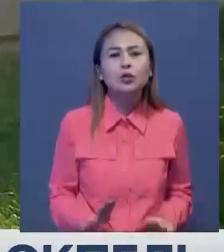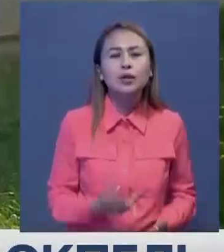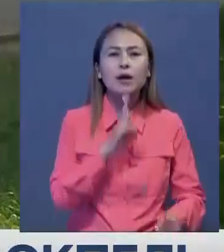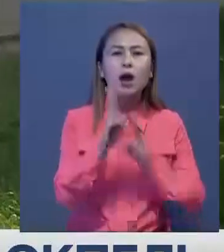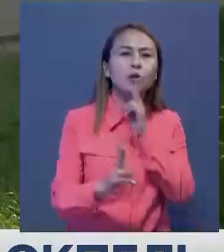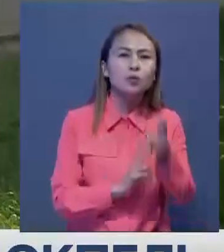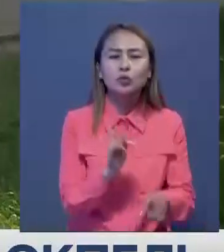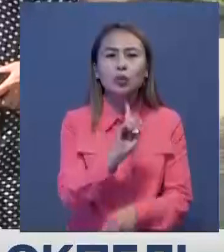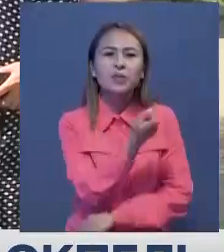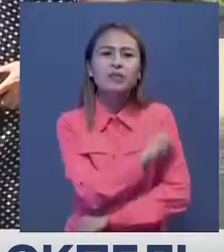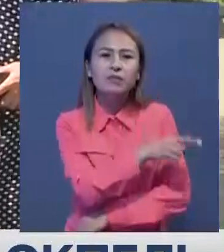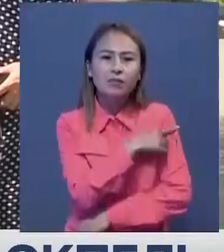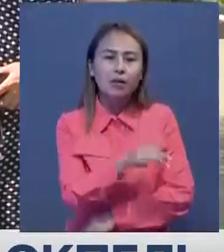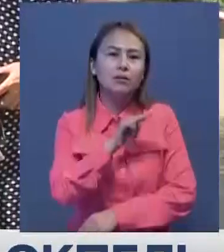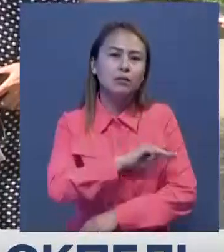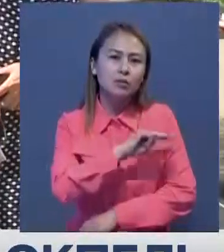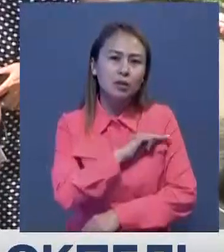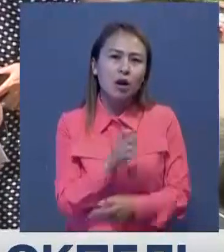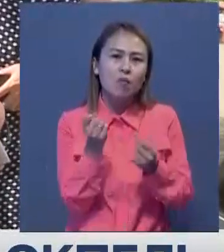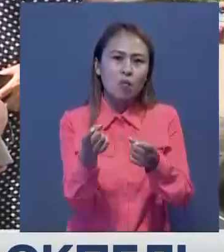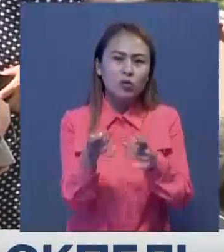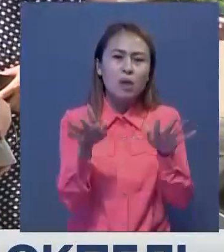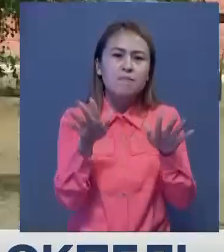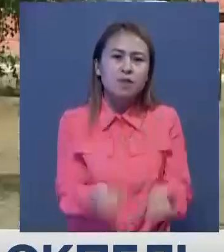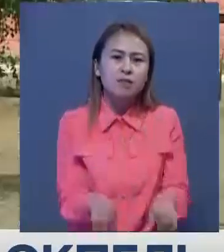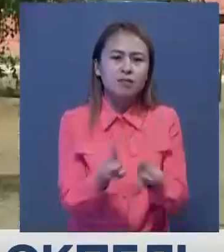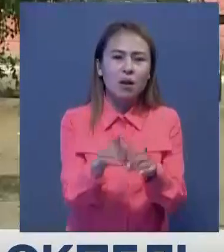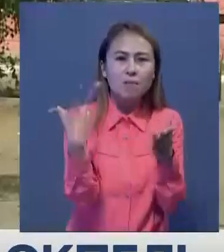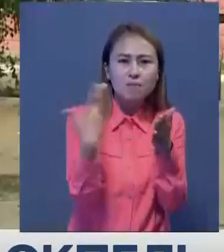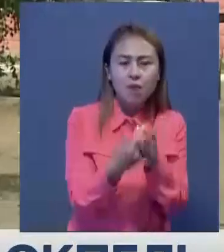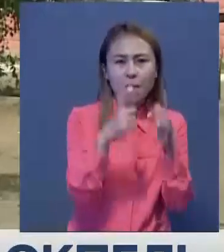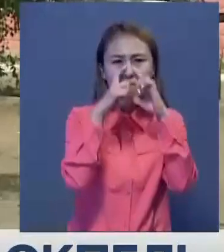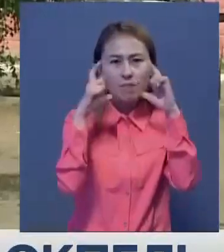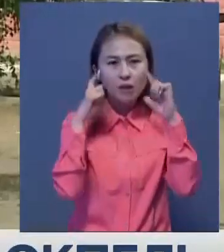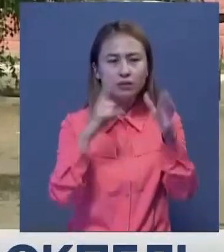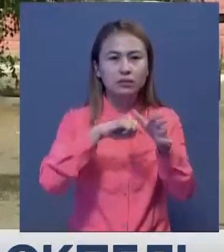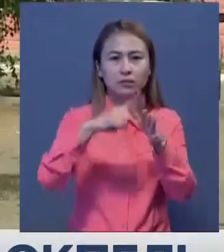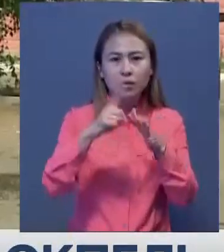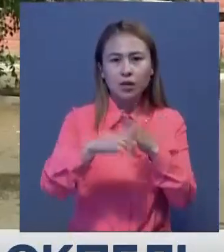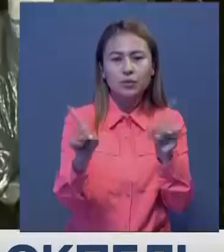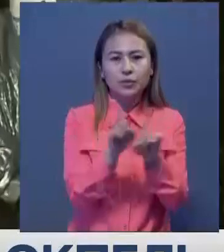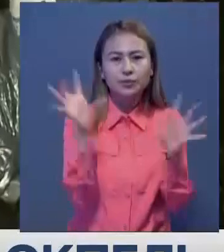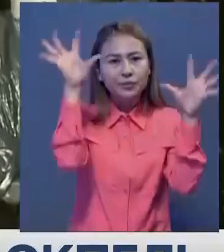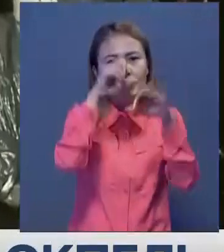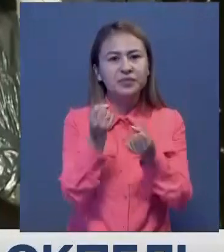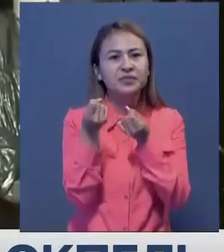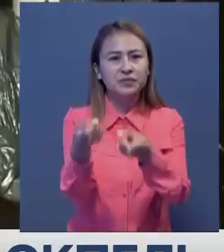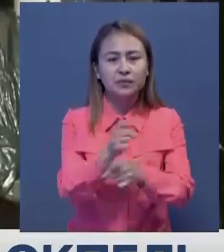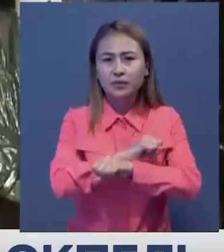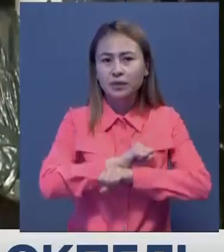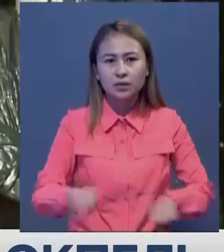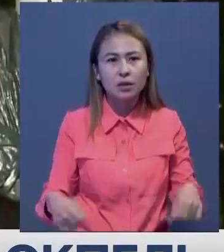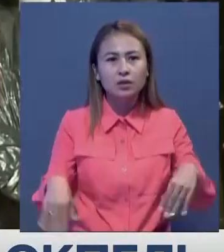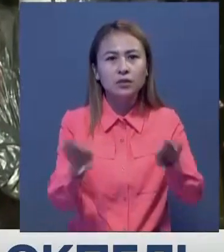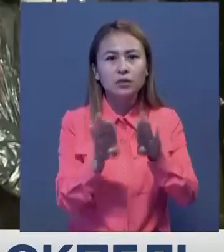айтуынша, медициналық мекеме қызметкерлері қоқыс төгетін жерге ине, маска мен қолғап сынды құрал жабдықтарды тастаған. Тіпті